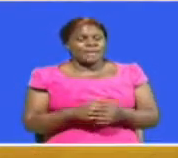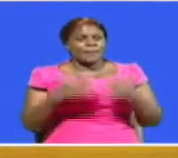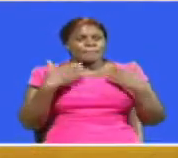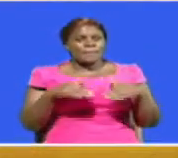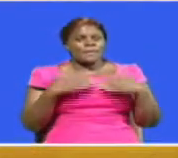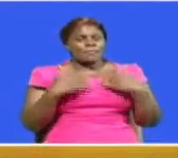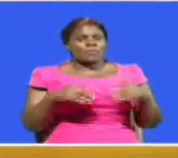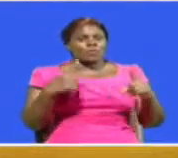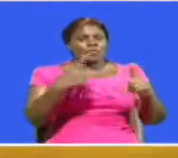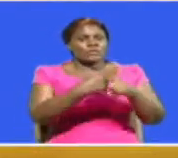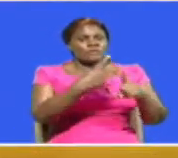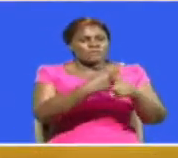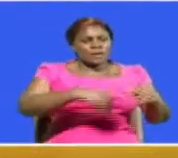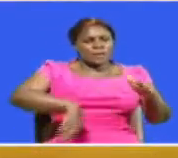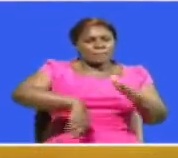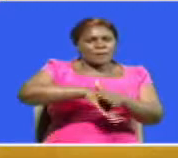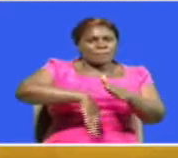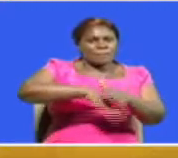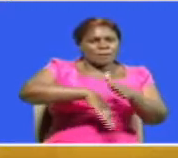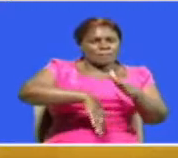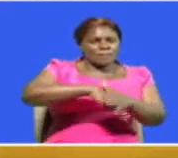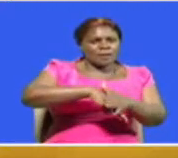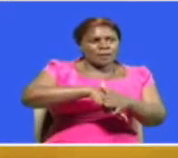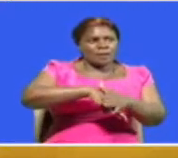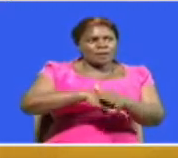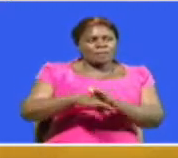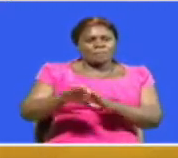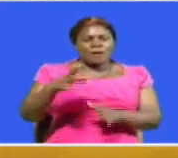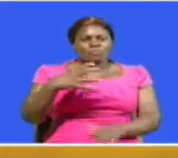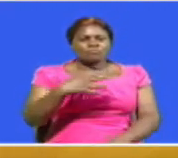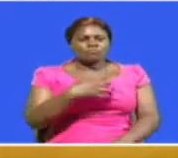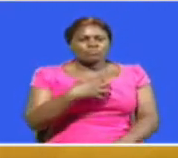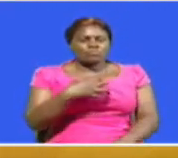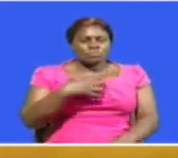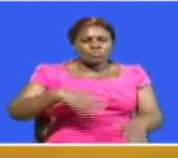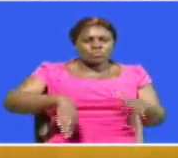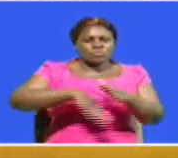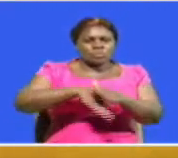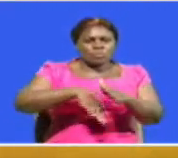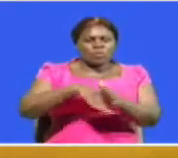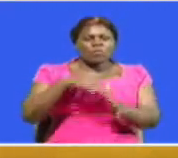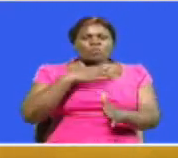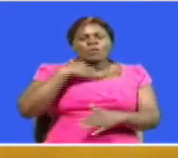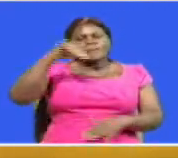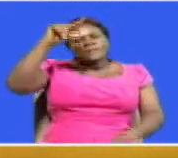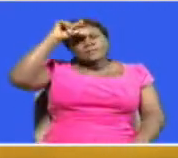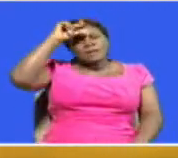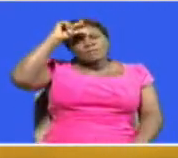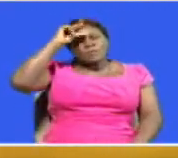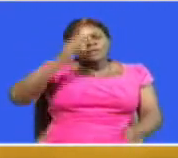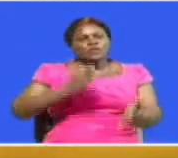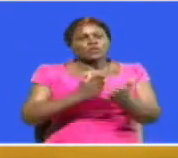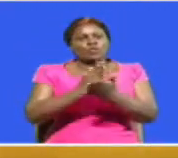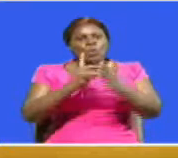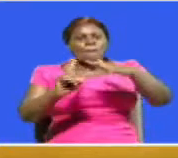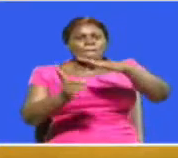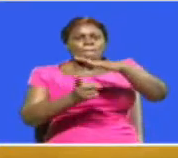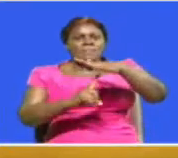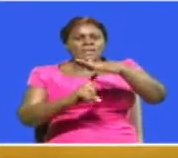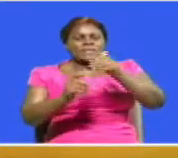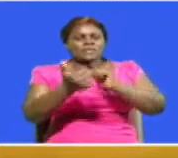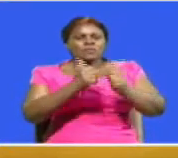Washikadau katika mchezo wa soka wakiwemo wachezaji waliostaafu kucheza soka wanaitaka serikali kupitia Wizara ya